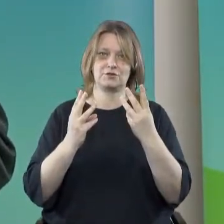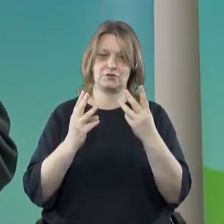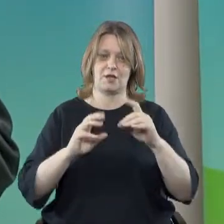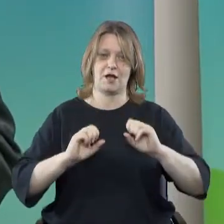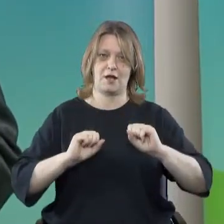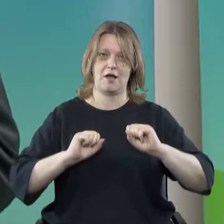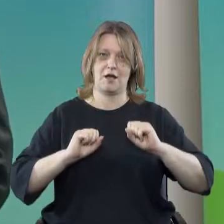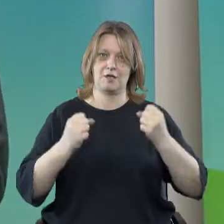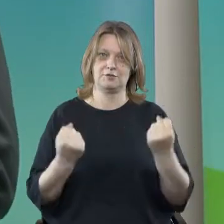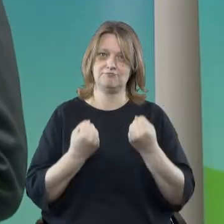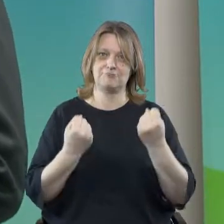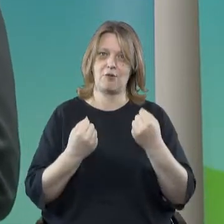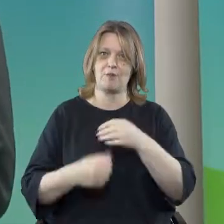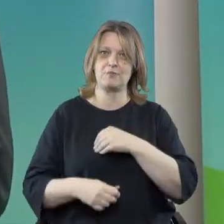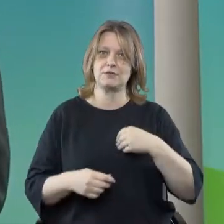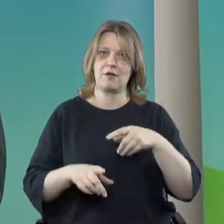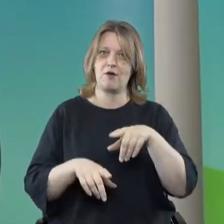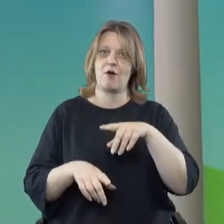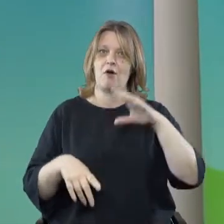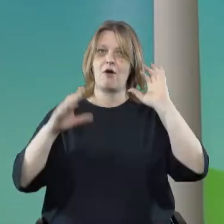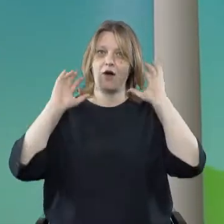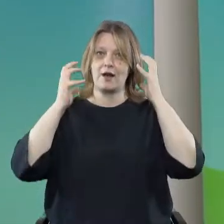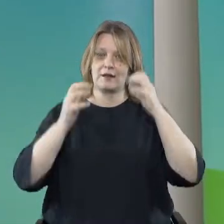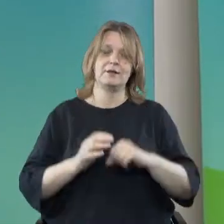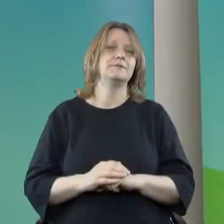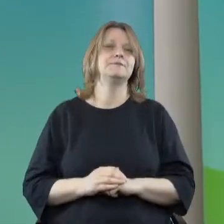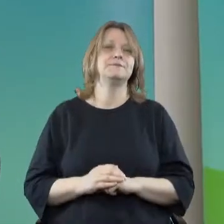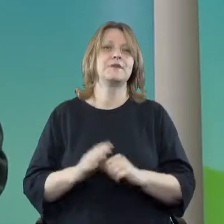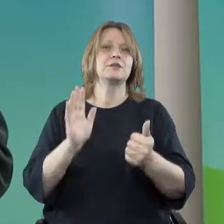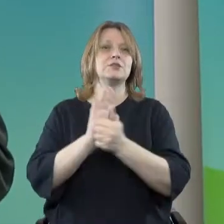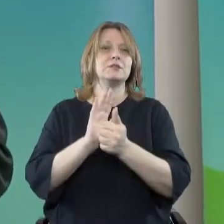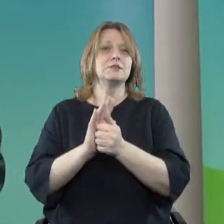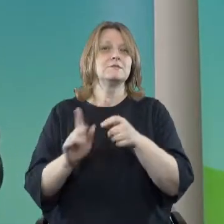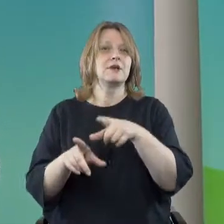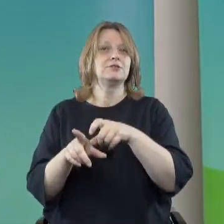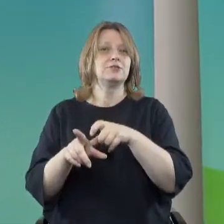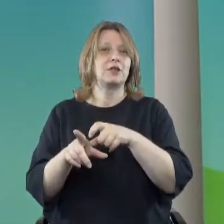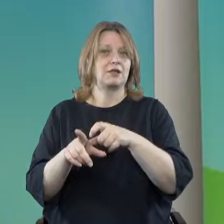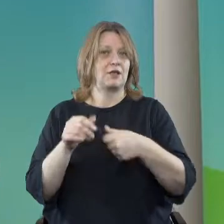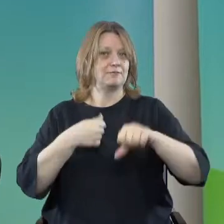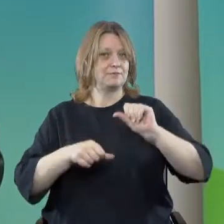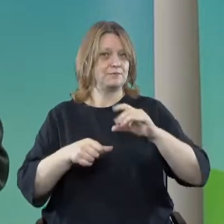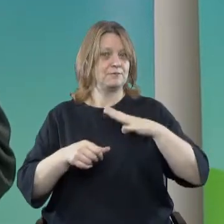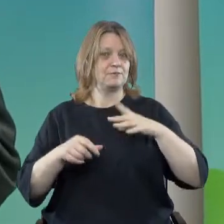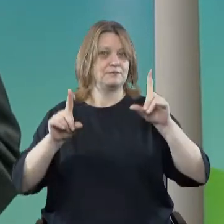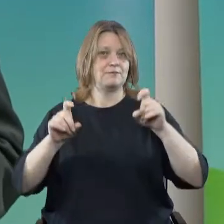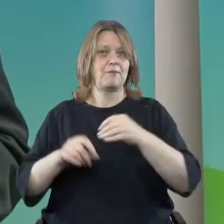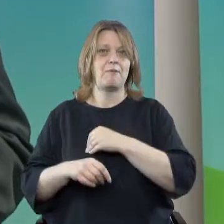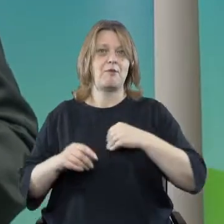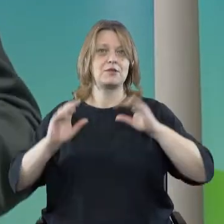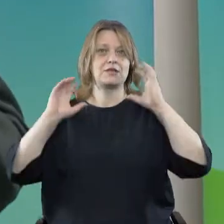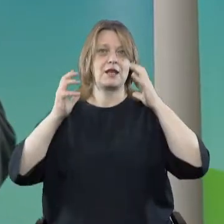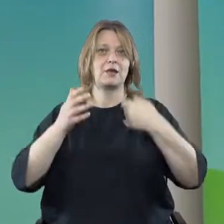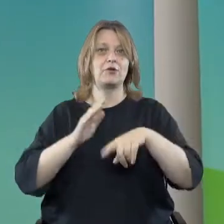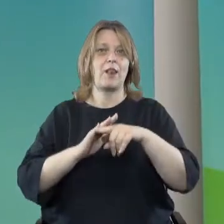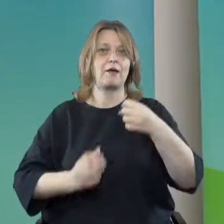działalność Polskiego Radia. 16 października ubiegłego roku ruszyło Polskie Radio Kierowców, które dociera tak naprawdę